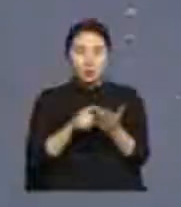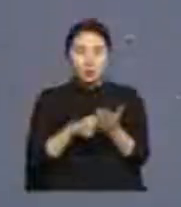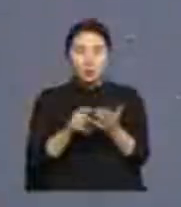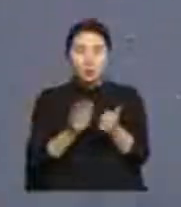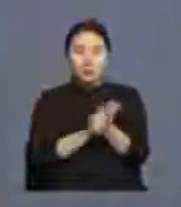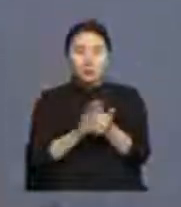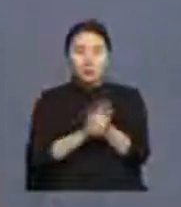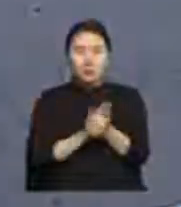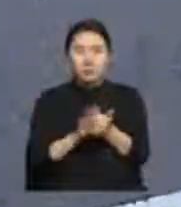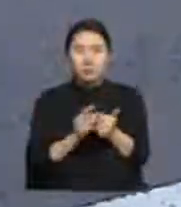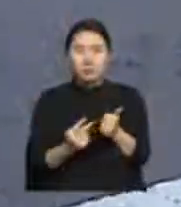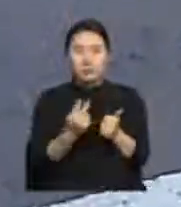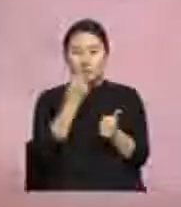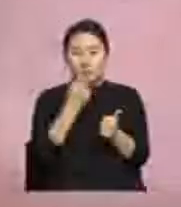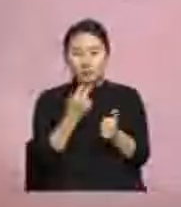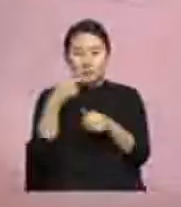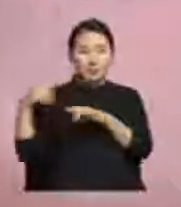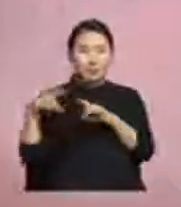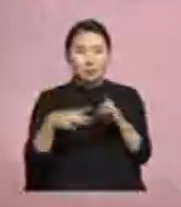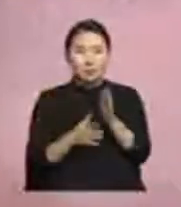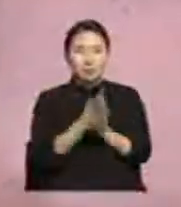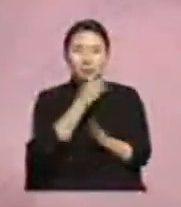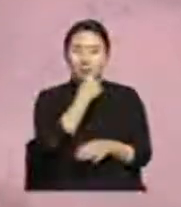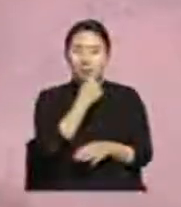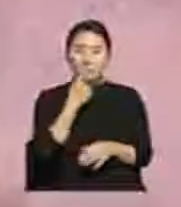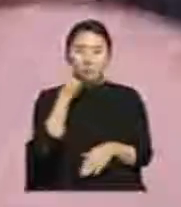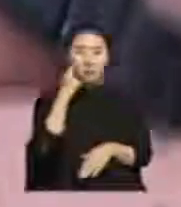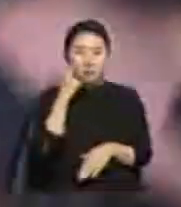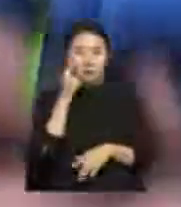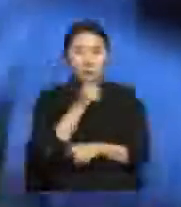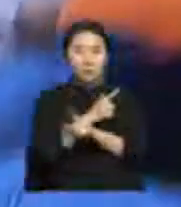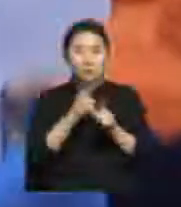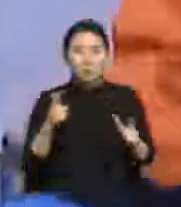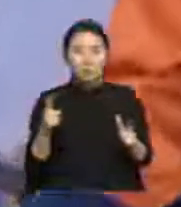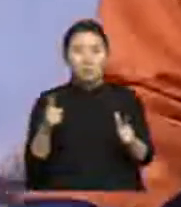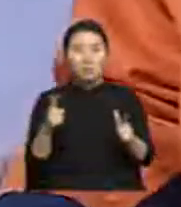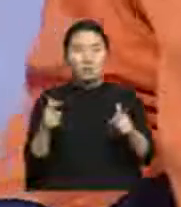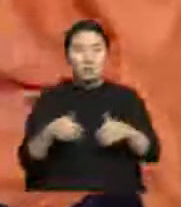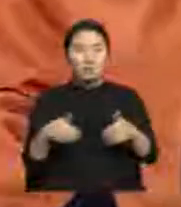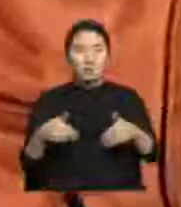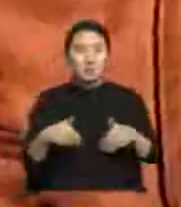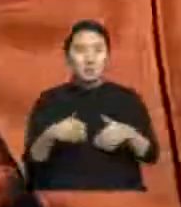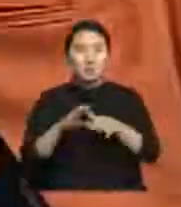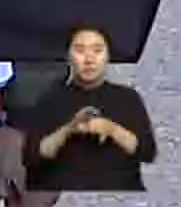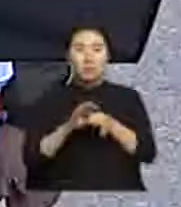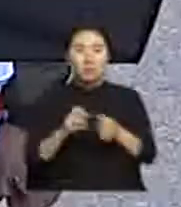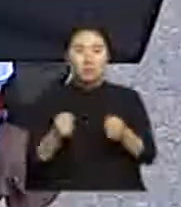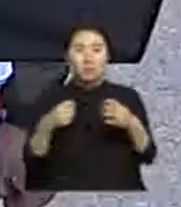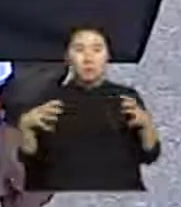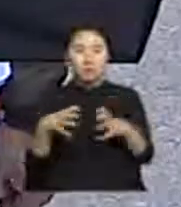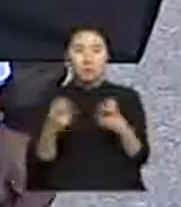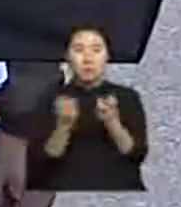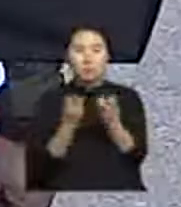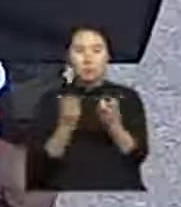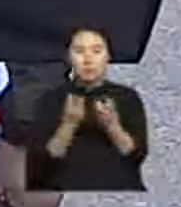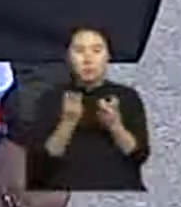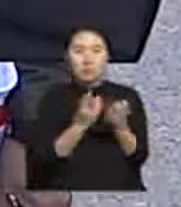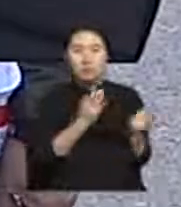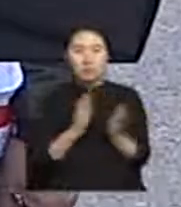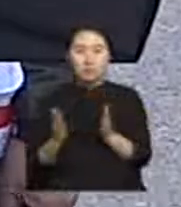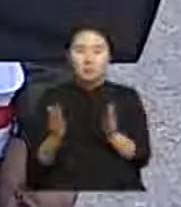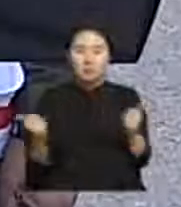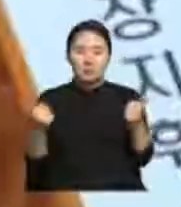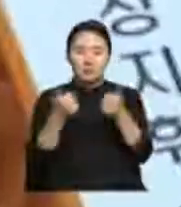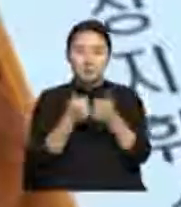물론 가스와 전기 등 시설물 점검과 복구가 필요한 만큼 유관기관들이 합동 대책본부를 꾸려 대응해